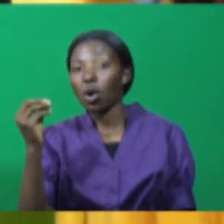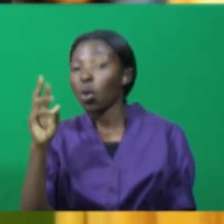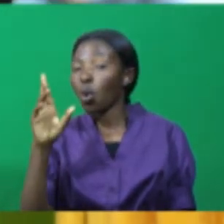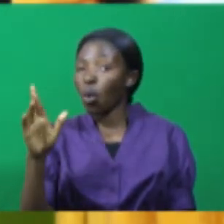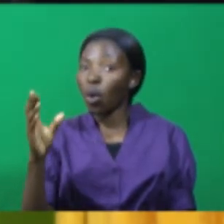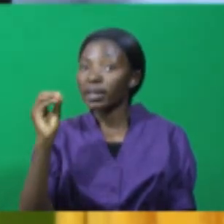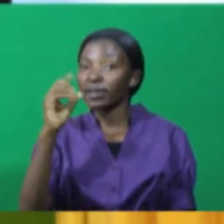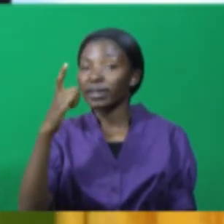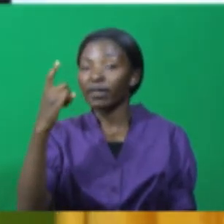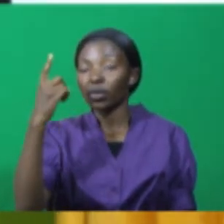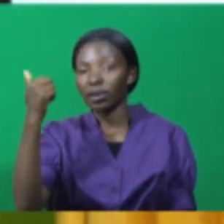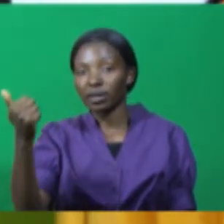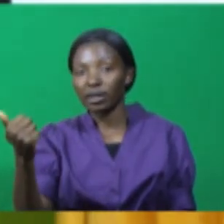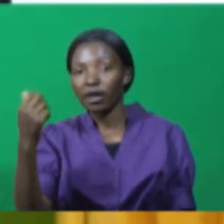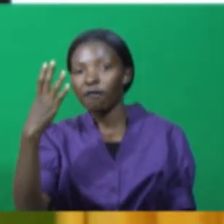0775-460-175. Kana